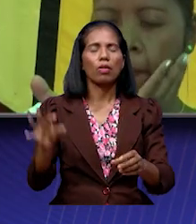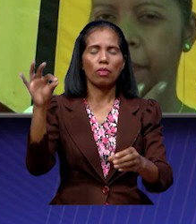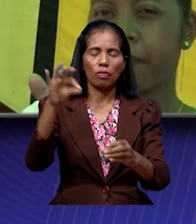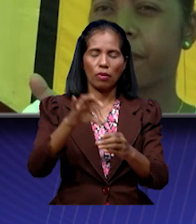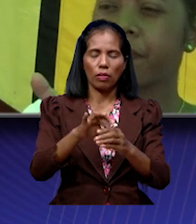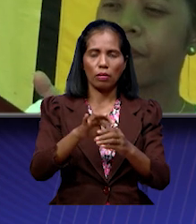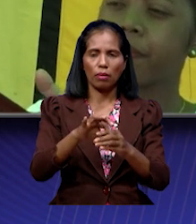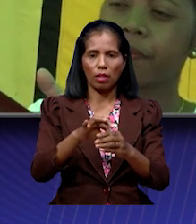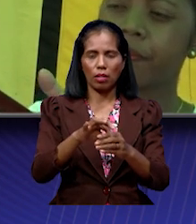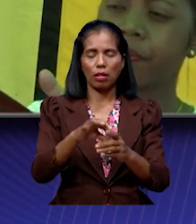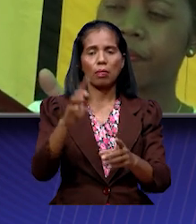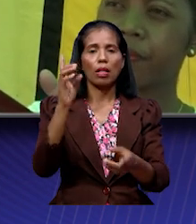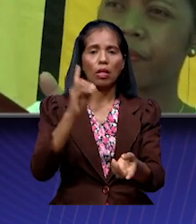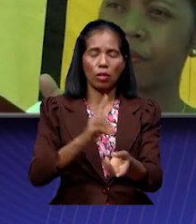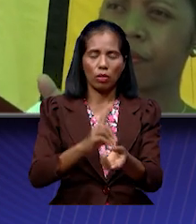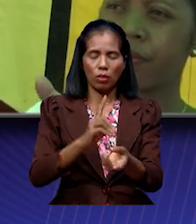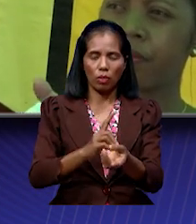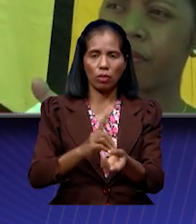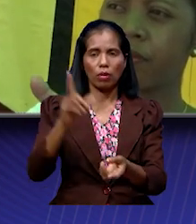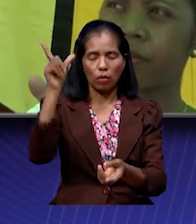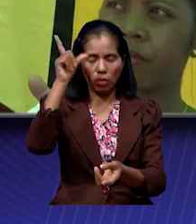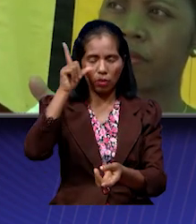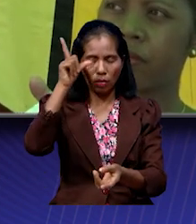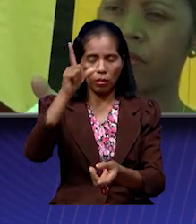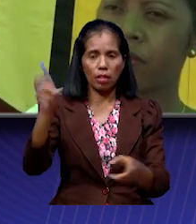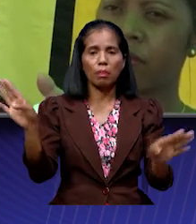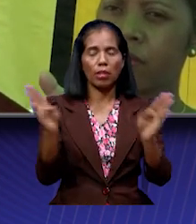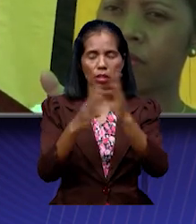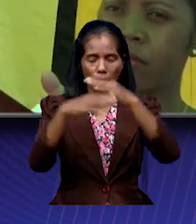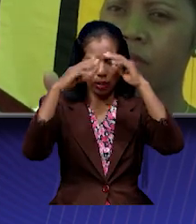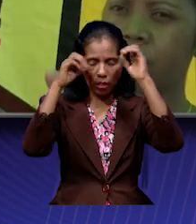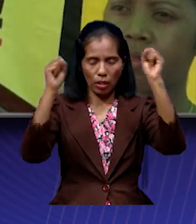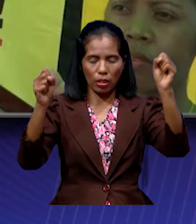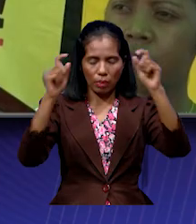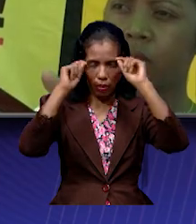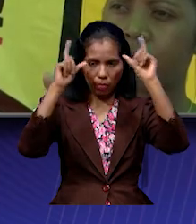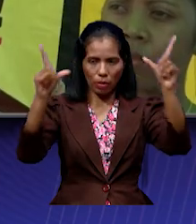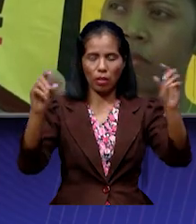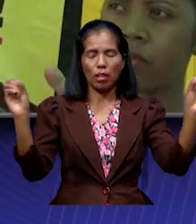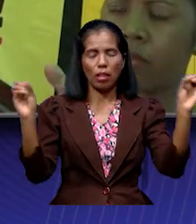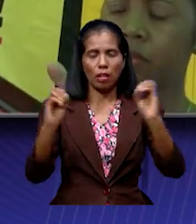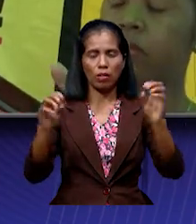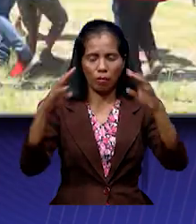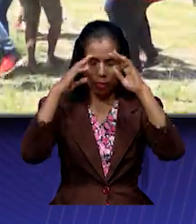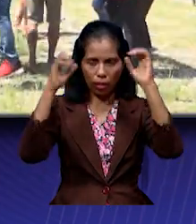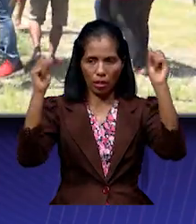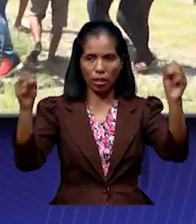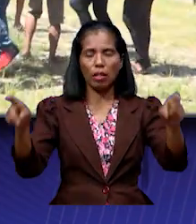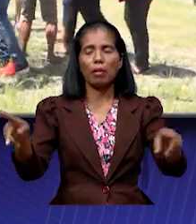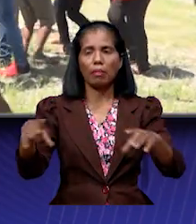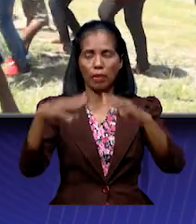Dr. Francisco Guterres Luolo, atu sai presidente ba Timor Toma. Lao sai presidente ba Partido Fretili.